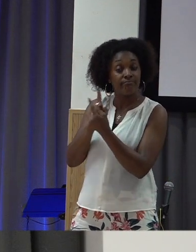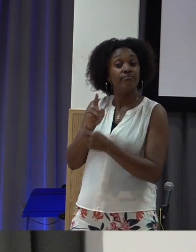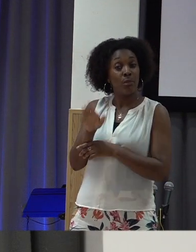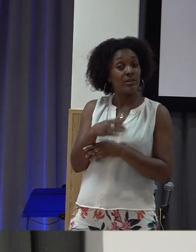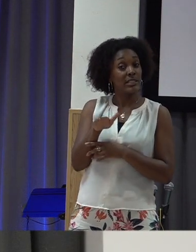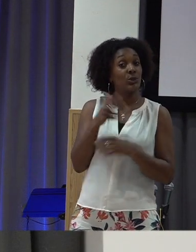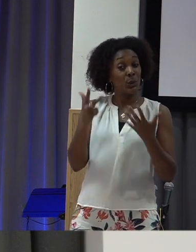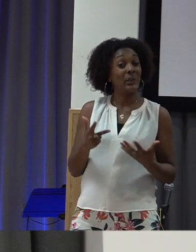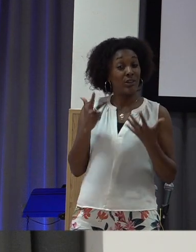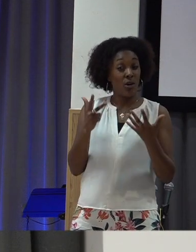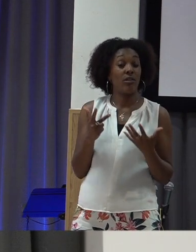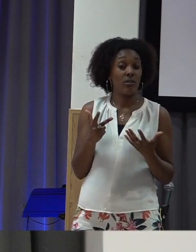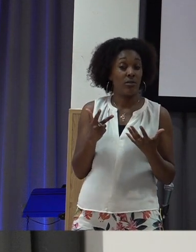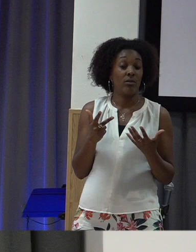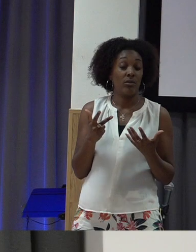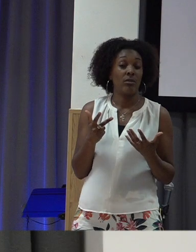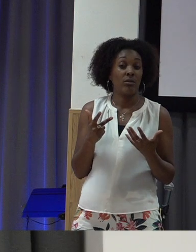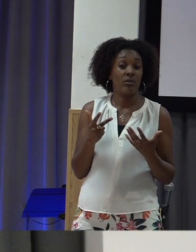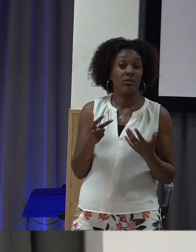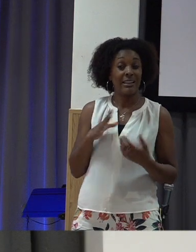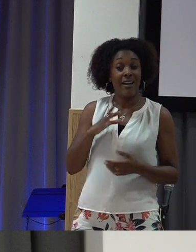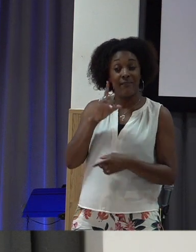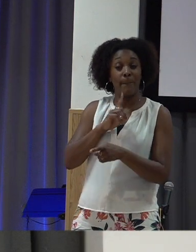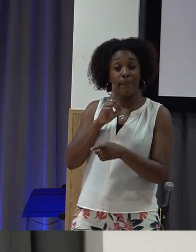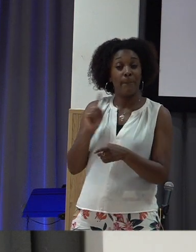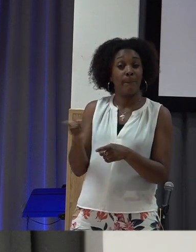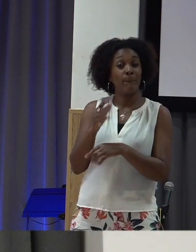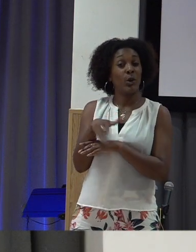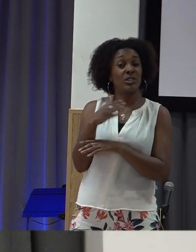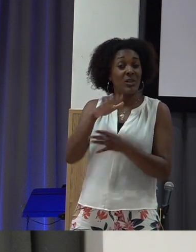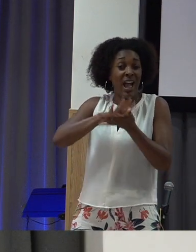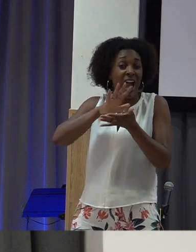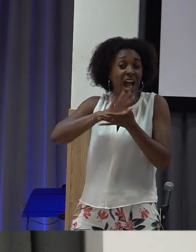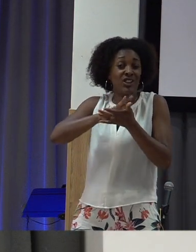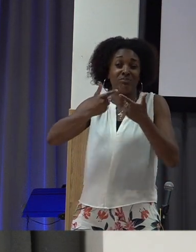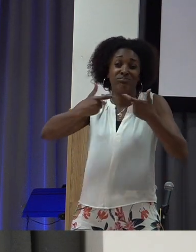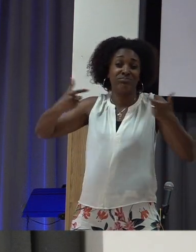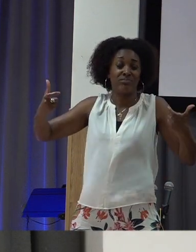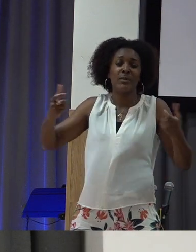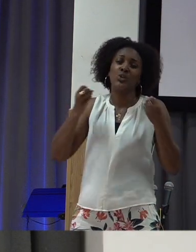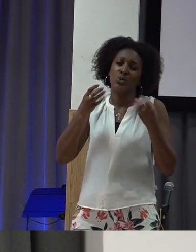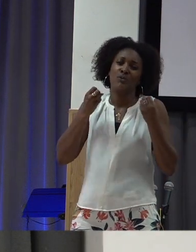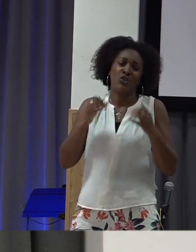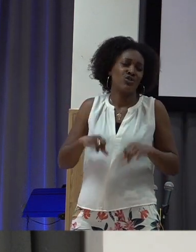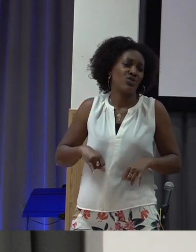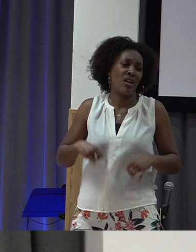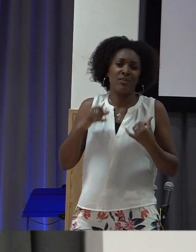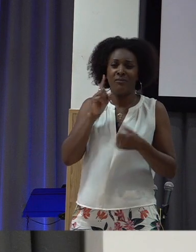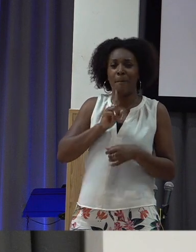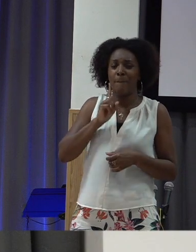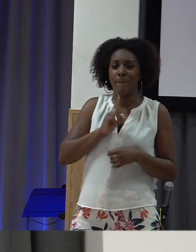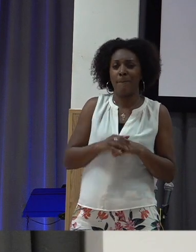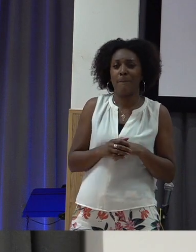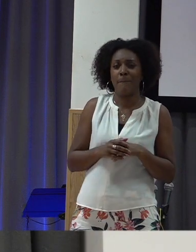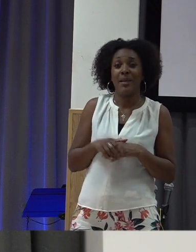Et il y avait là des filles de tous âges, mais en général très jeunes, et qui